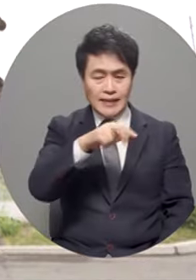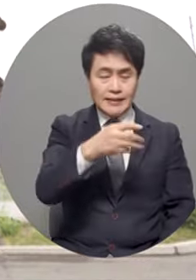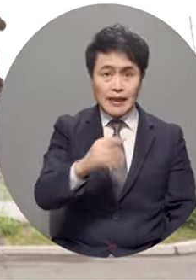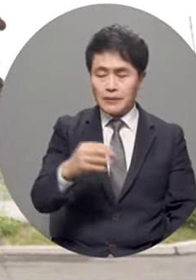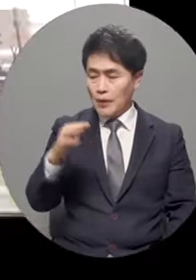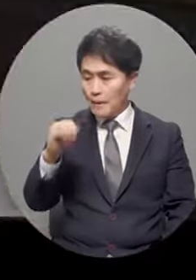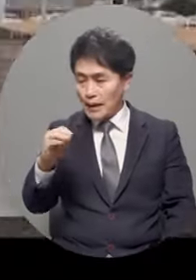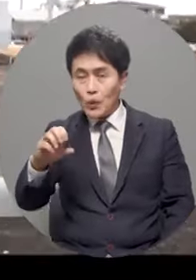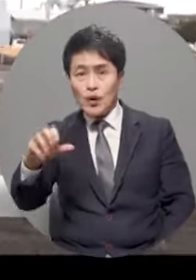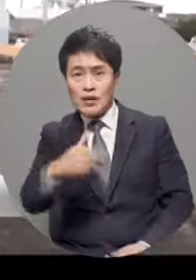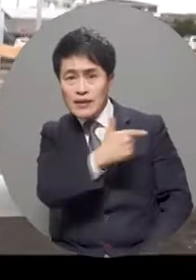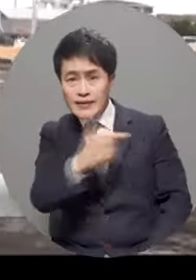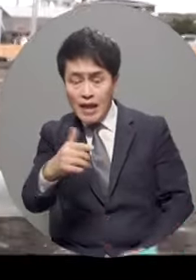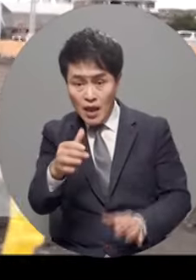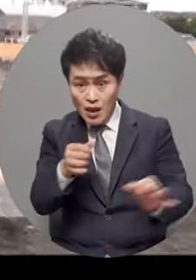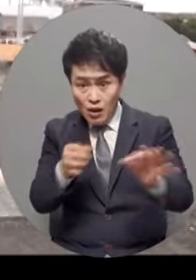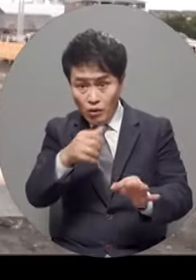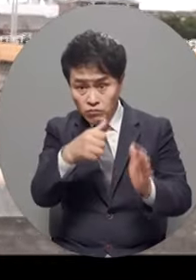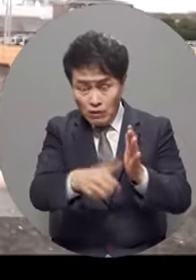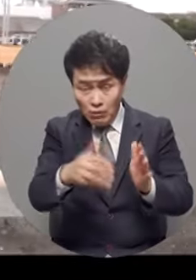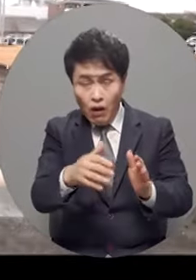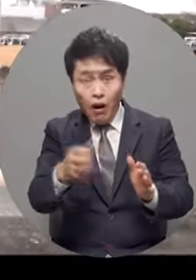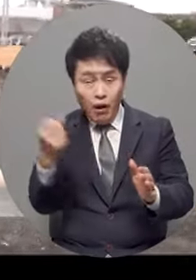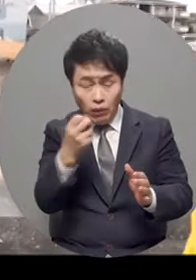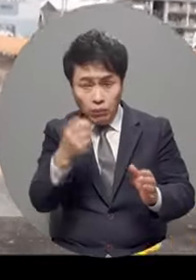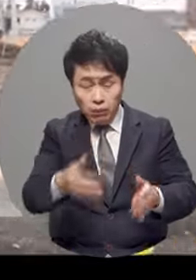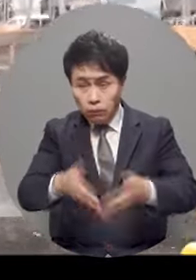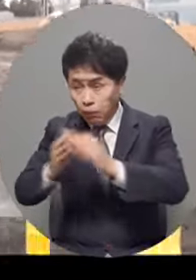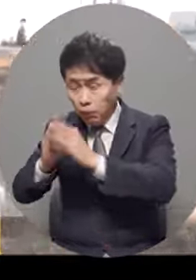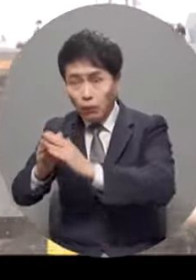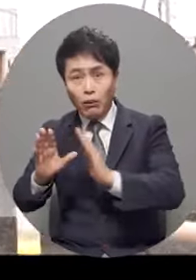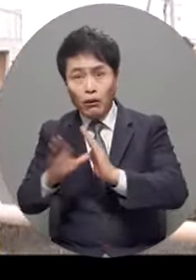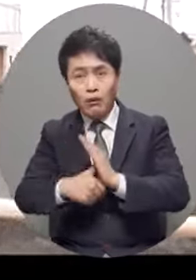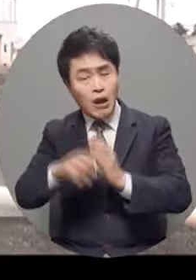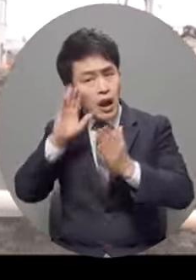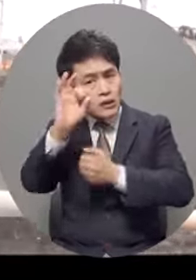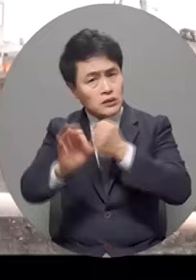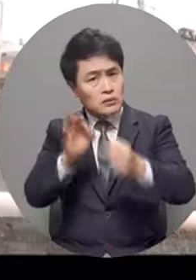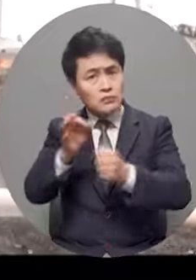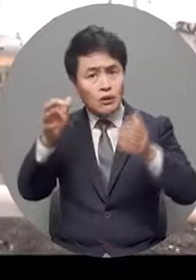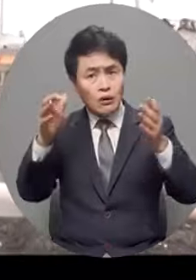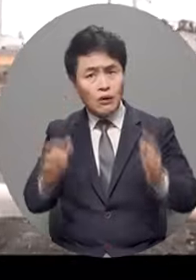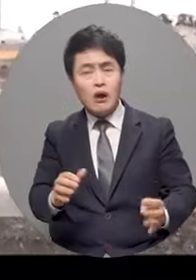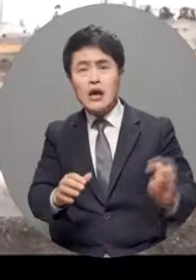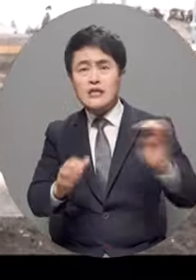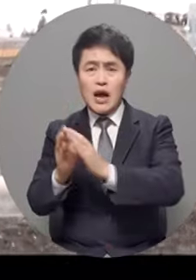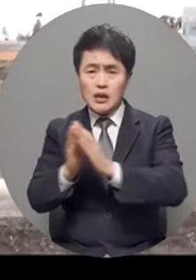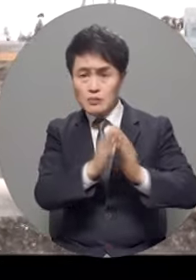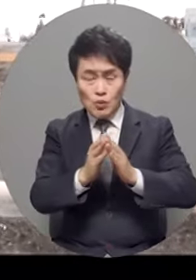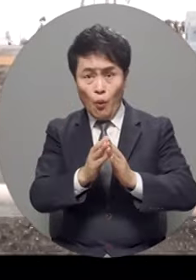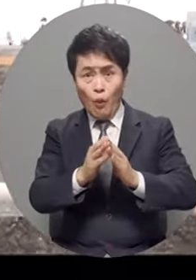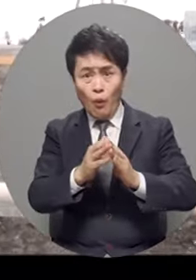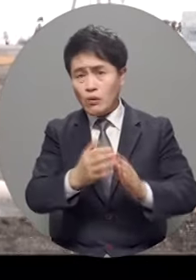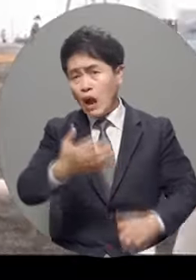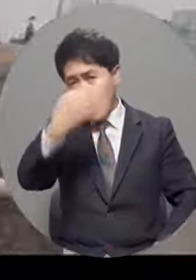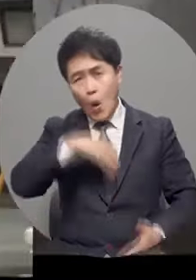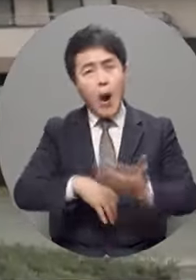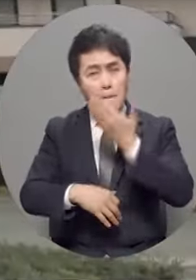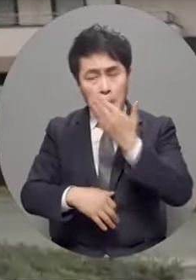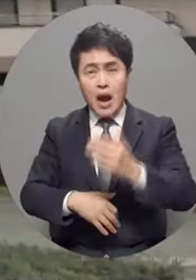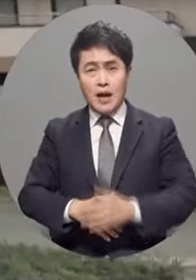맥도날드, 대형 쇼핑몰이 하루가 멀다 하고 늘면서 향후 10년간 40조 원의 파급 효과가 예상되고